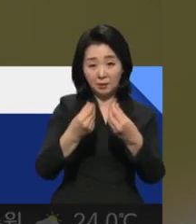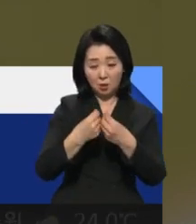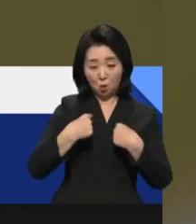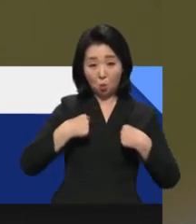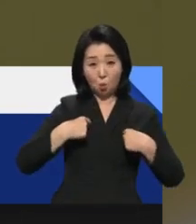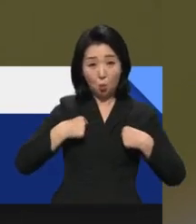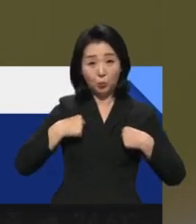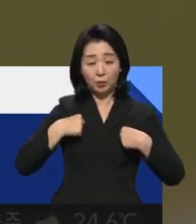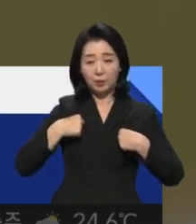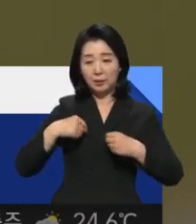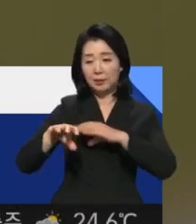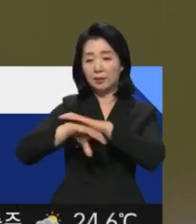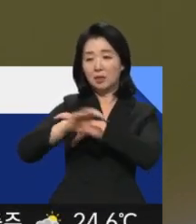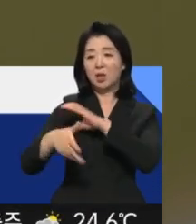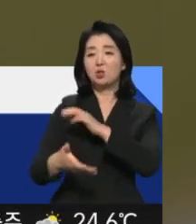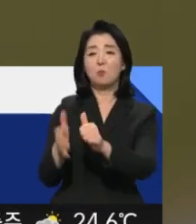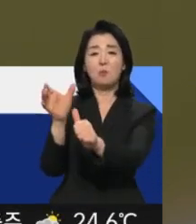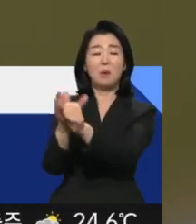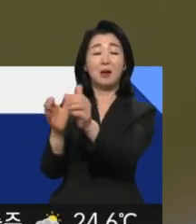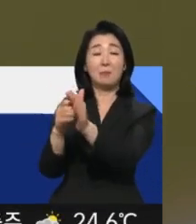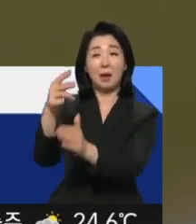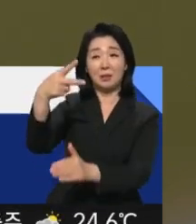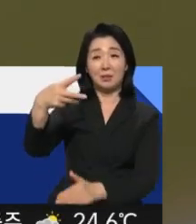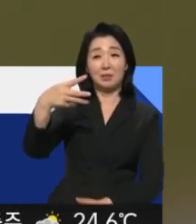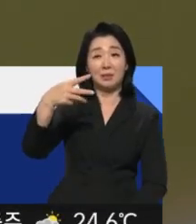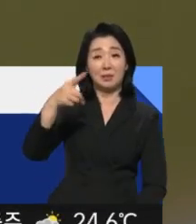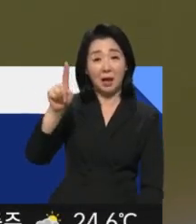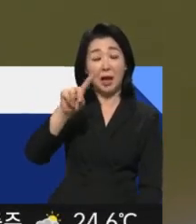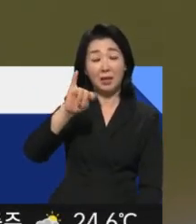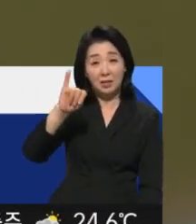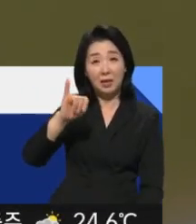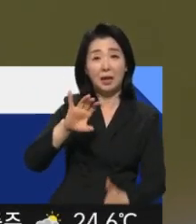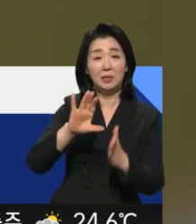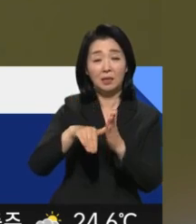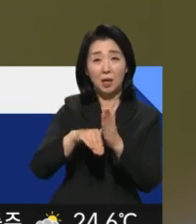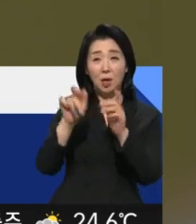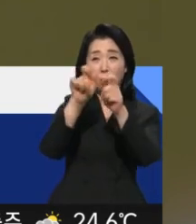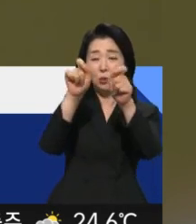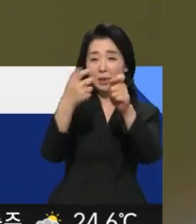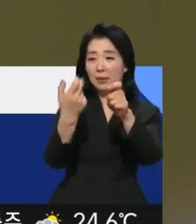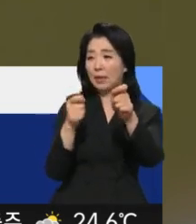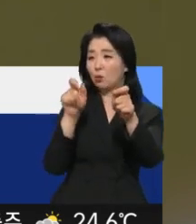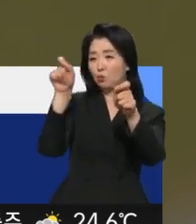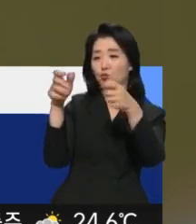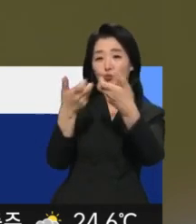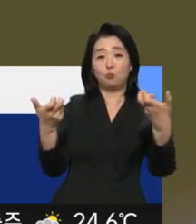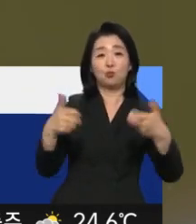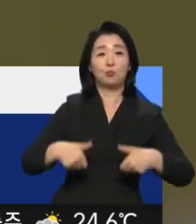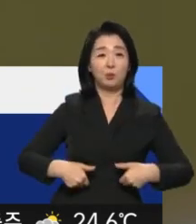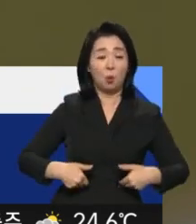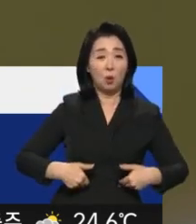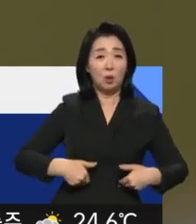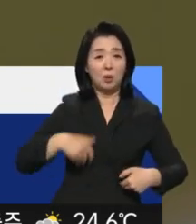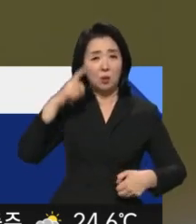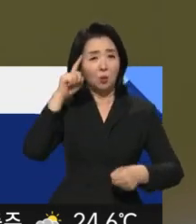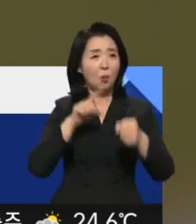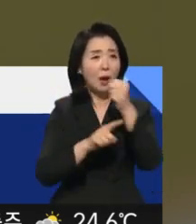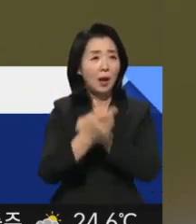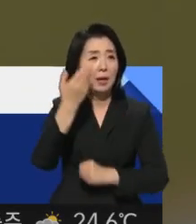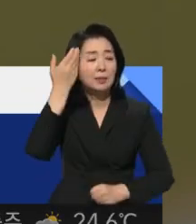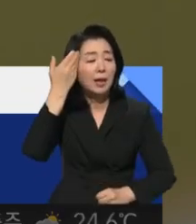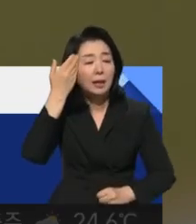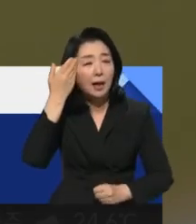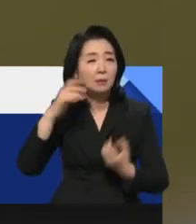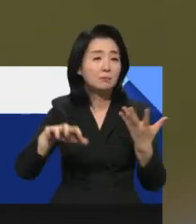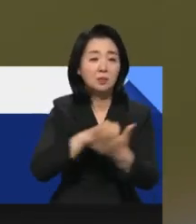그 세탁물은 별도로 또 옷장에다 빼놓지 않습니까? 그거예요. 그래서 과학과 이념을 섞지